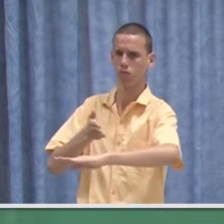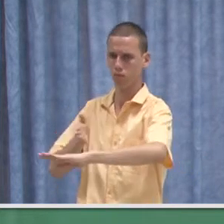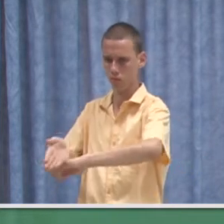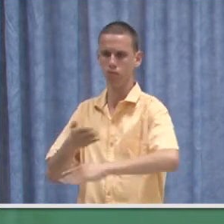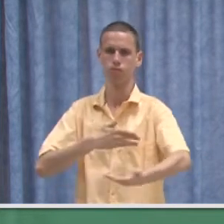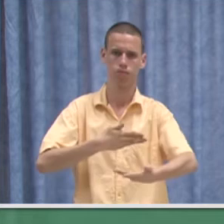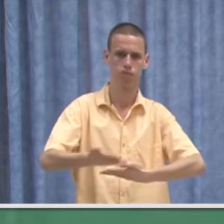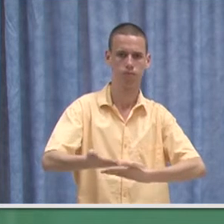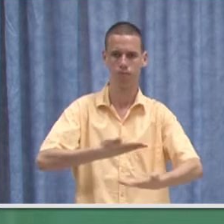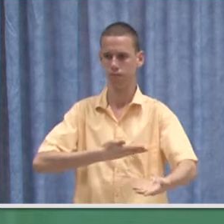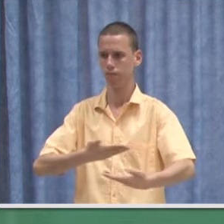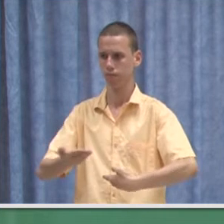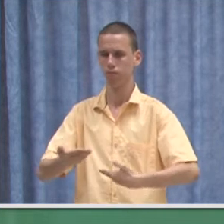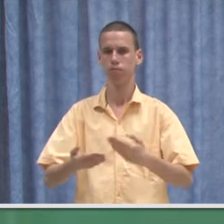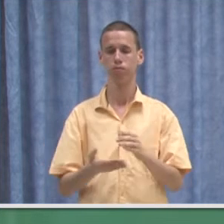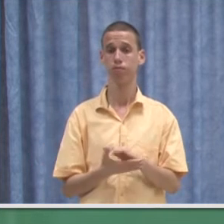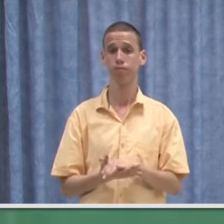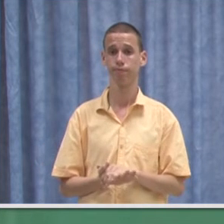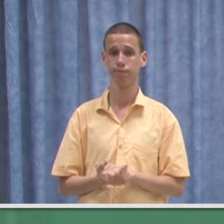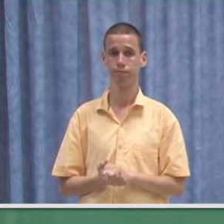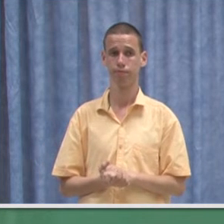N'a pas une question, Coach Johanna.